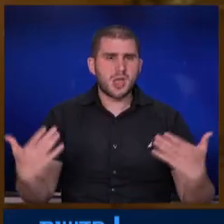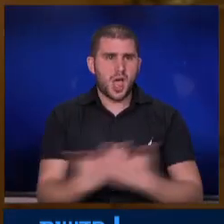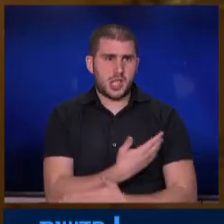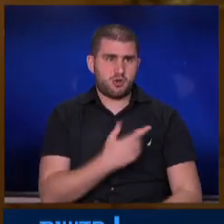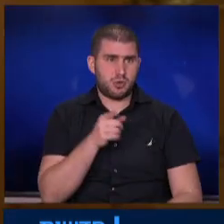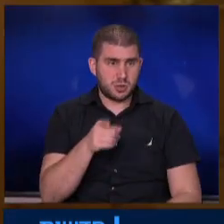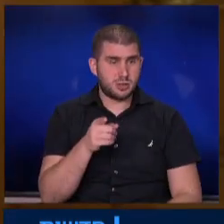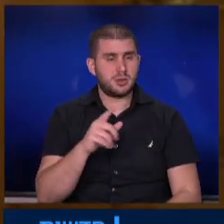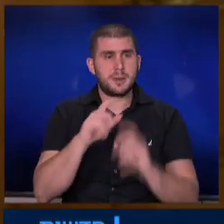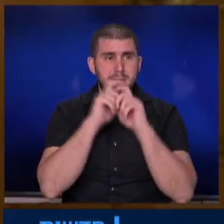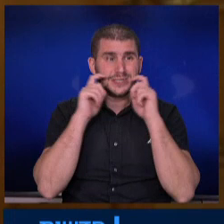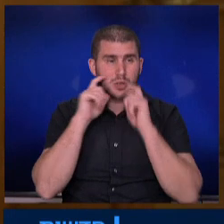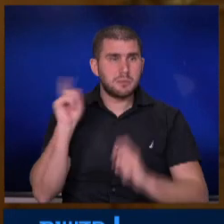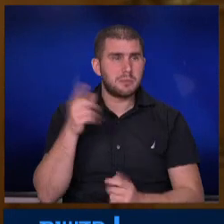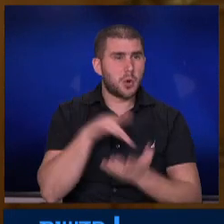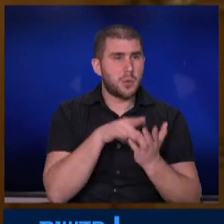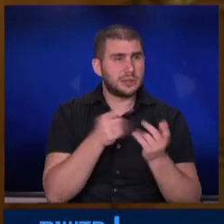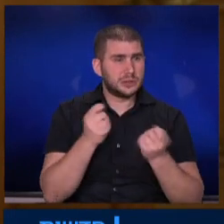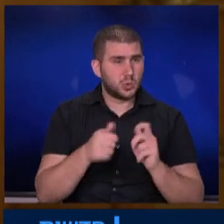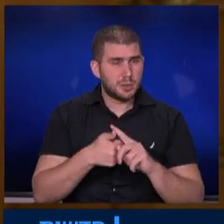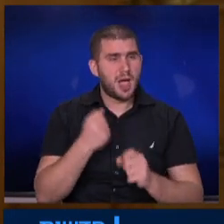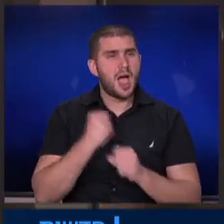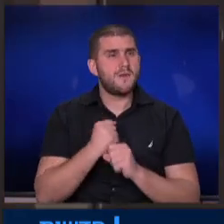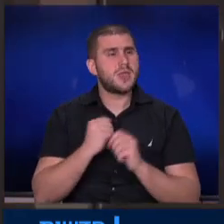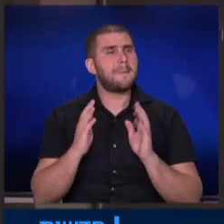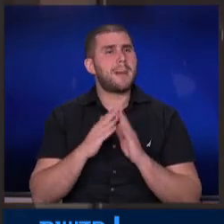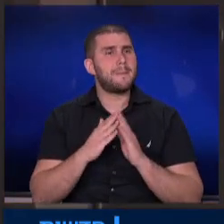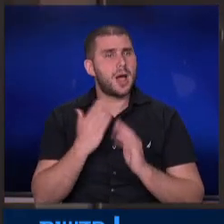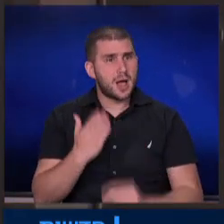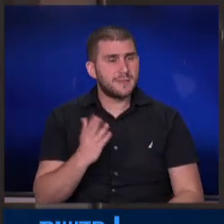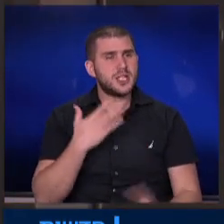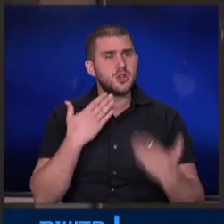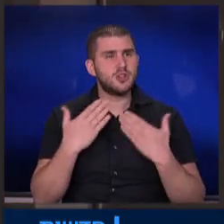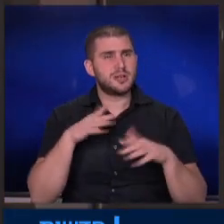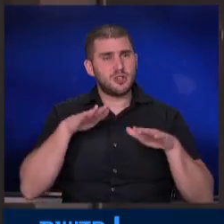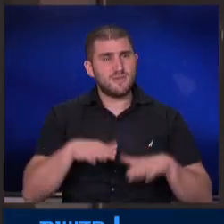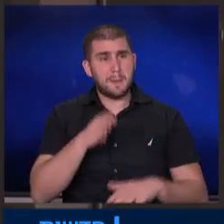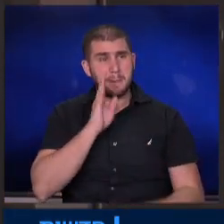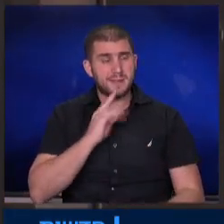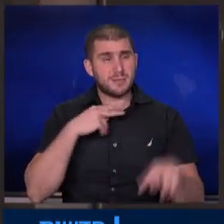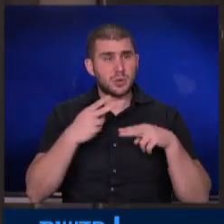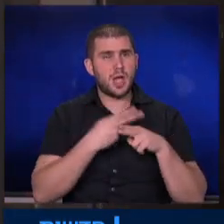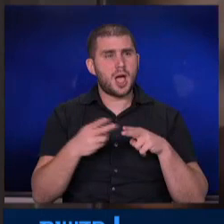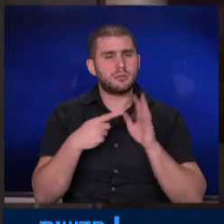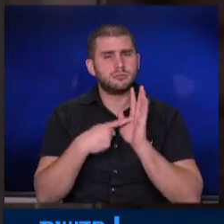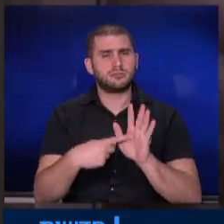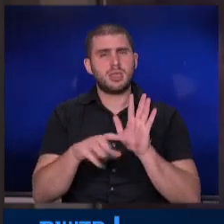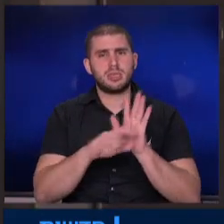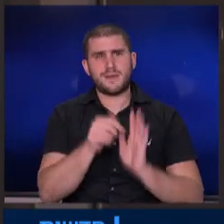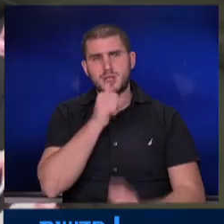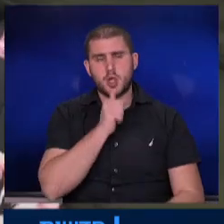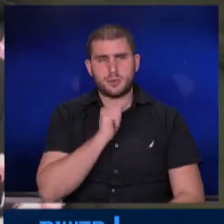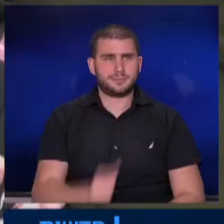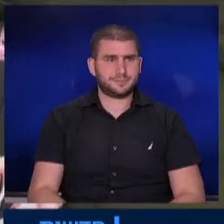חדשות, עטיית מסכות בחללים סגורים, עבודה מהבית, וישיבה בברים ומסעדות רק בהצגת תו